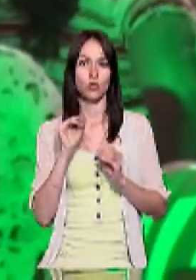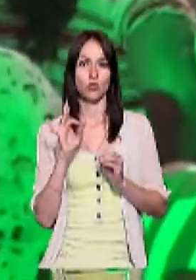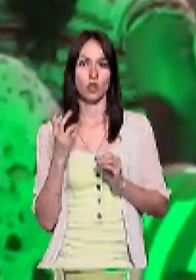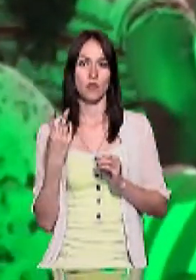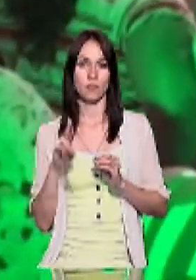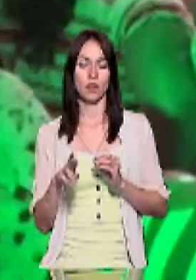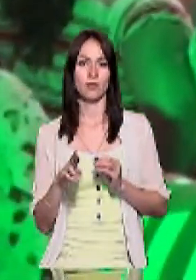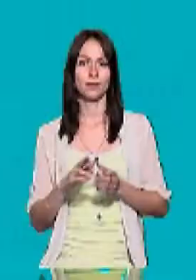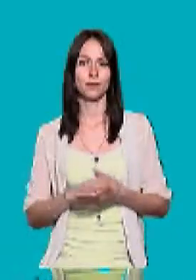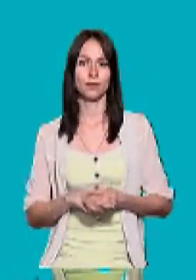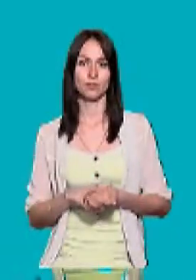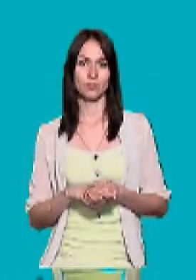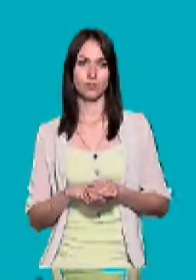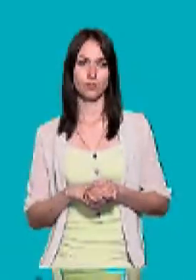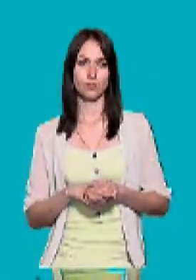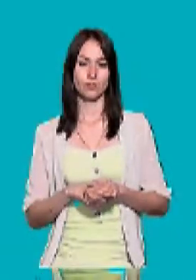ЮА Харків.